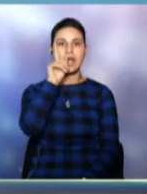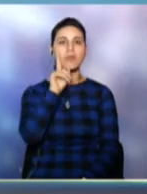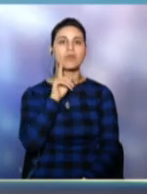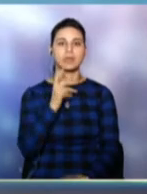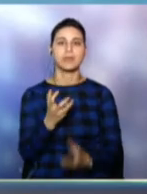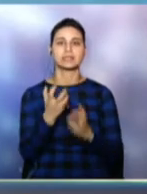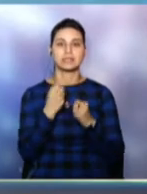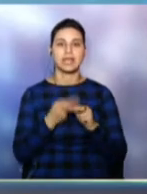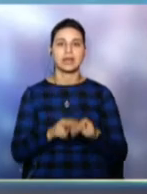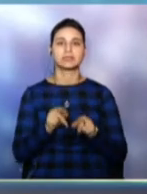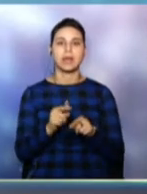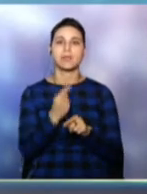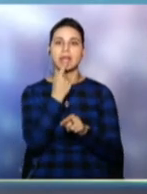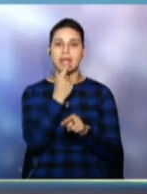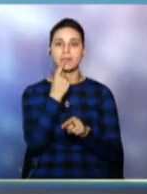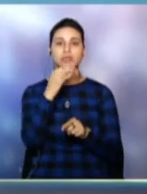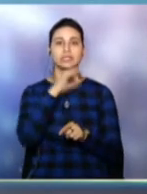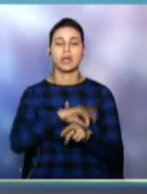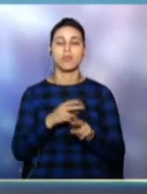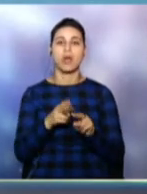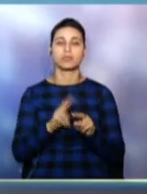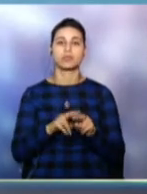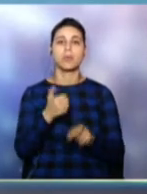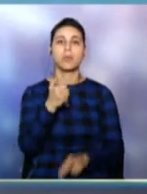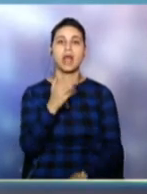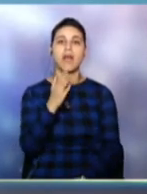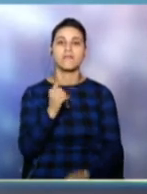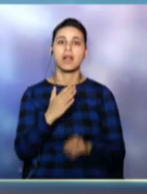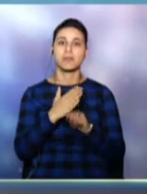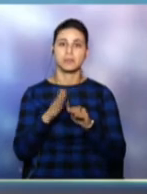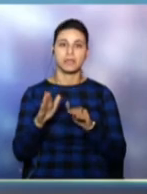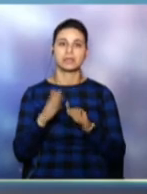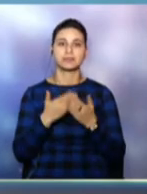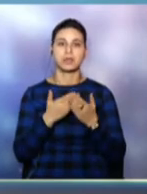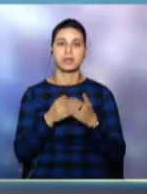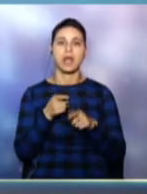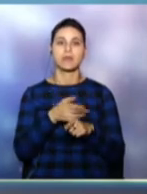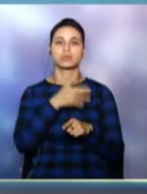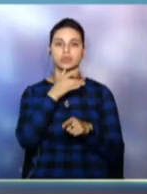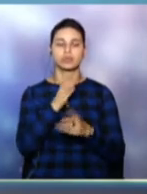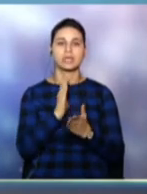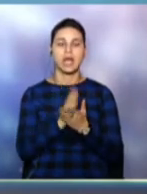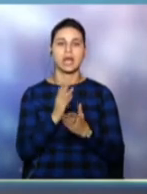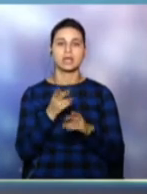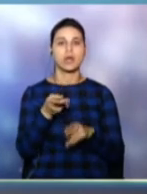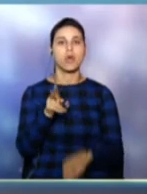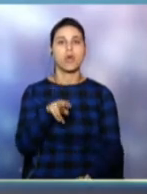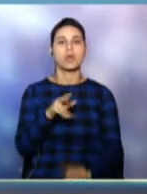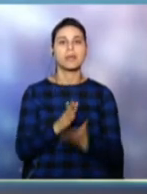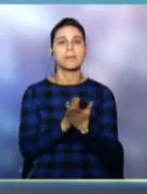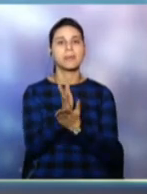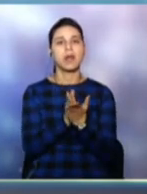სიამოვნებას იღებს სწორედ აი ამ გემოს გამო. ამიტომ აი თქვათ უკოფეინო ყავის მიღების დროს ხდება აი ამ ორი